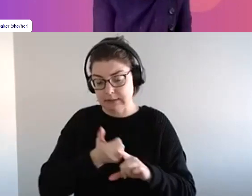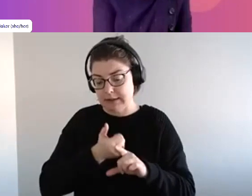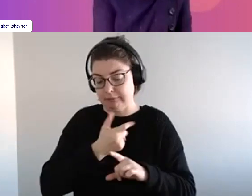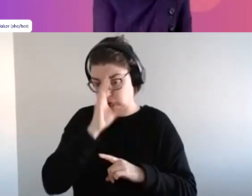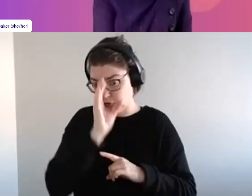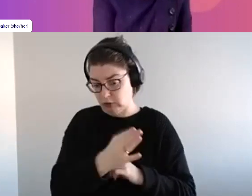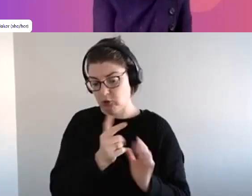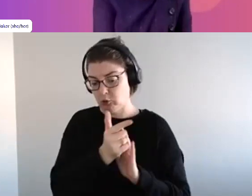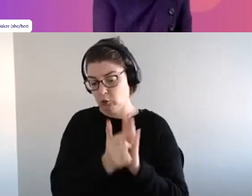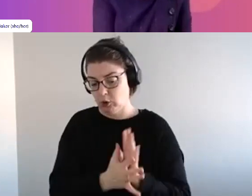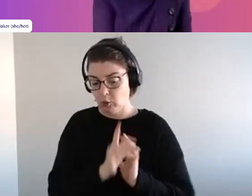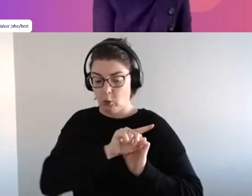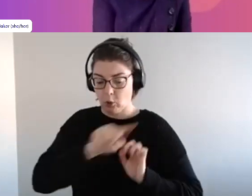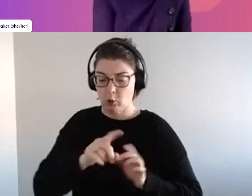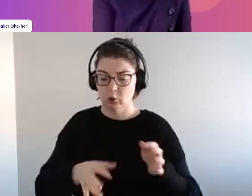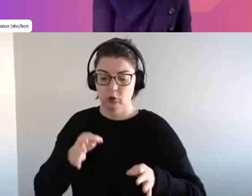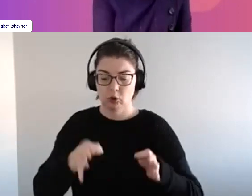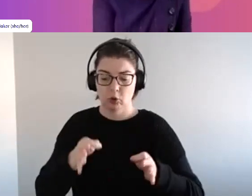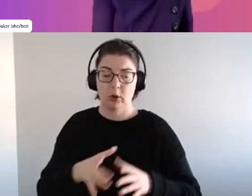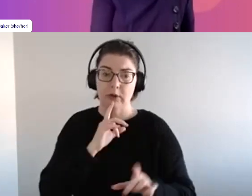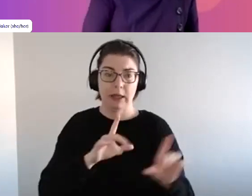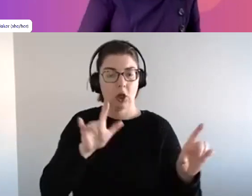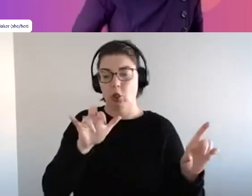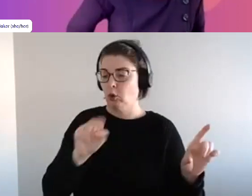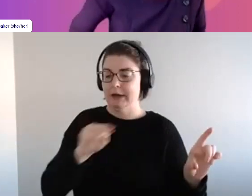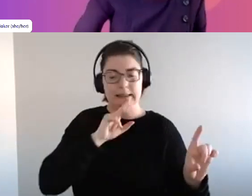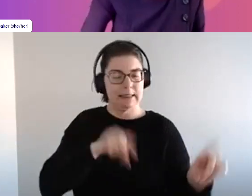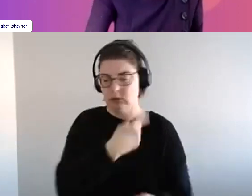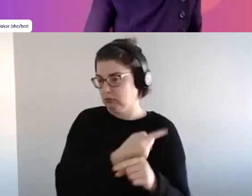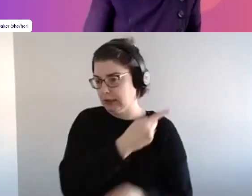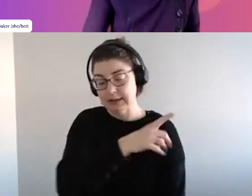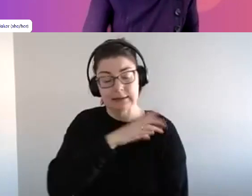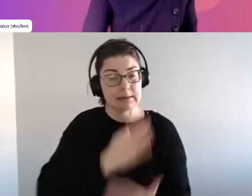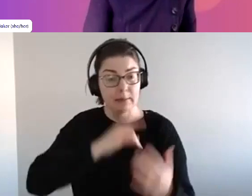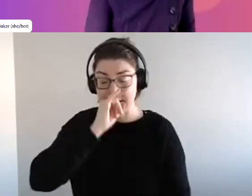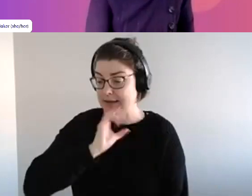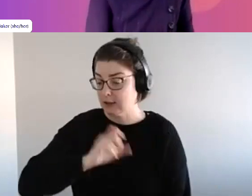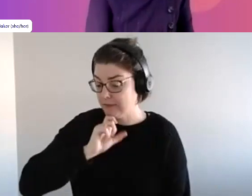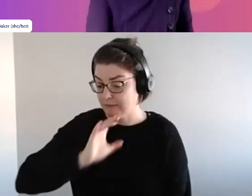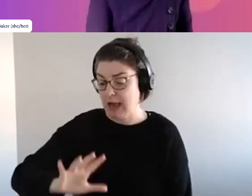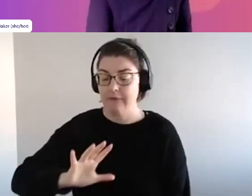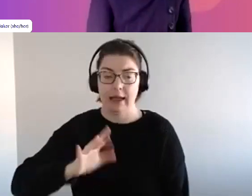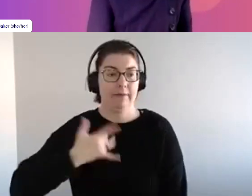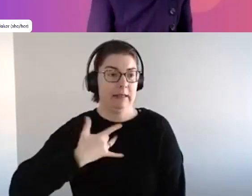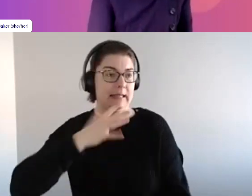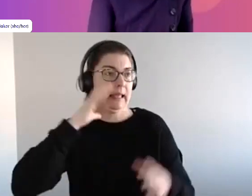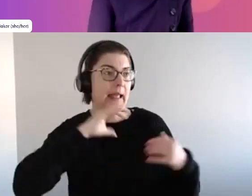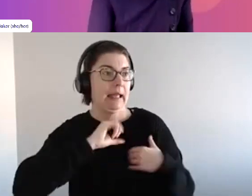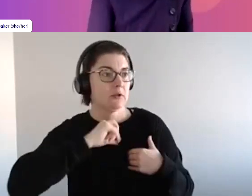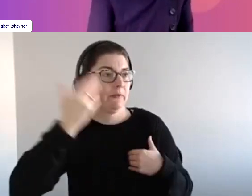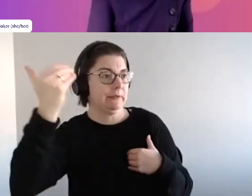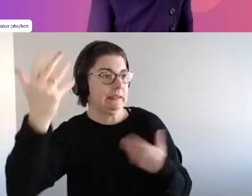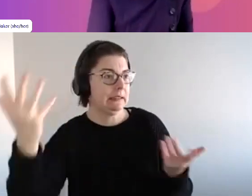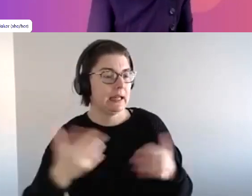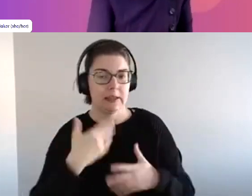terme d'âge de s'exprimer lorsque l'enfant peut s'exprimer à l'avocat ou au tribunal et bien ça dépend il y a des enfants